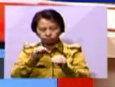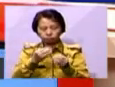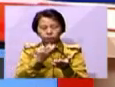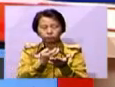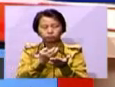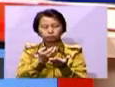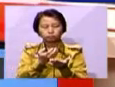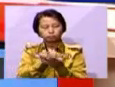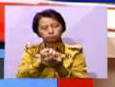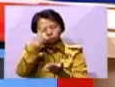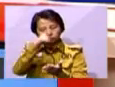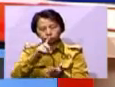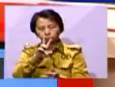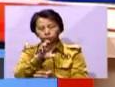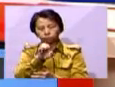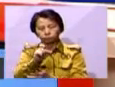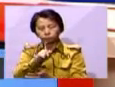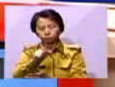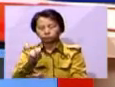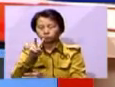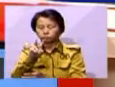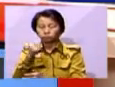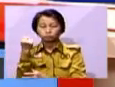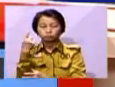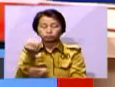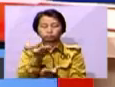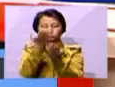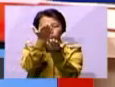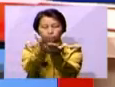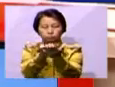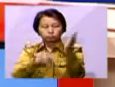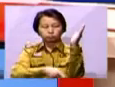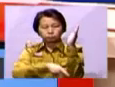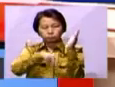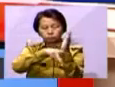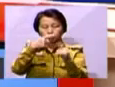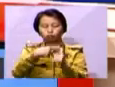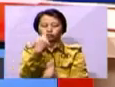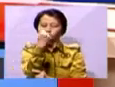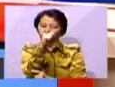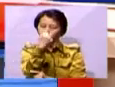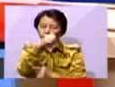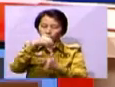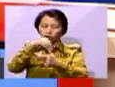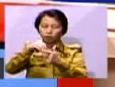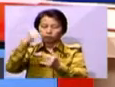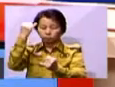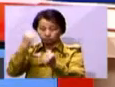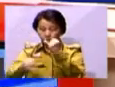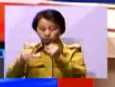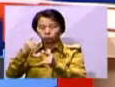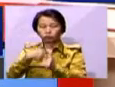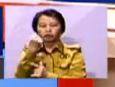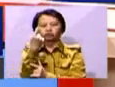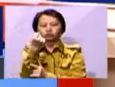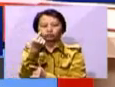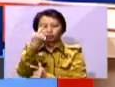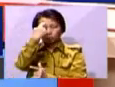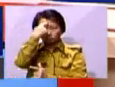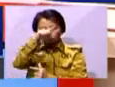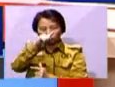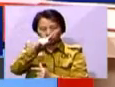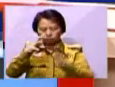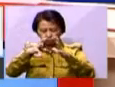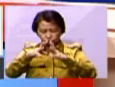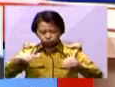Anti Pencatutan 2011 akan dibentangkan di Parlimen pada Oktober atau selewat-lewatnya akhir November sebagai langkah